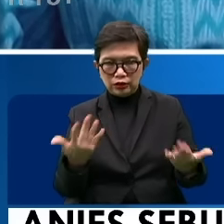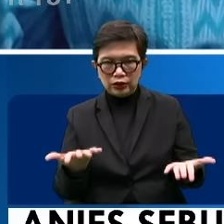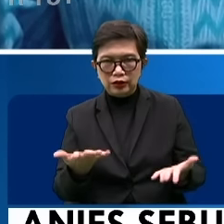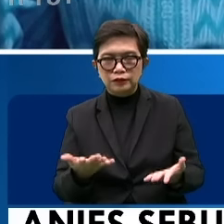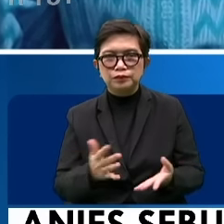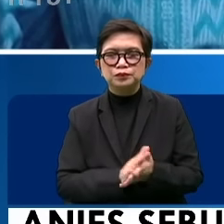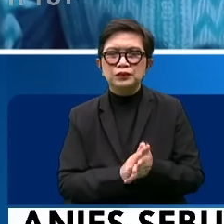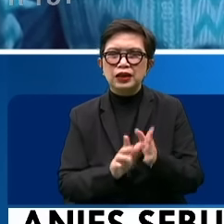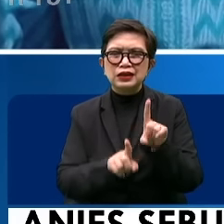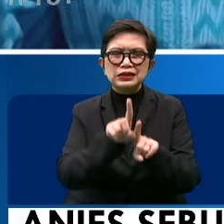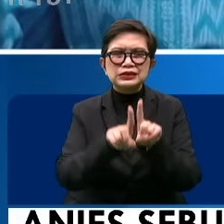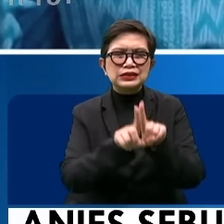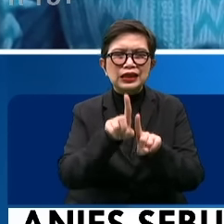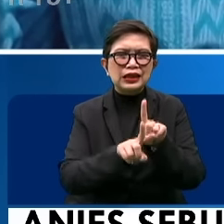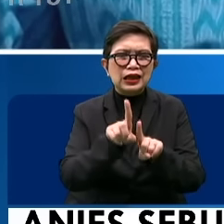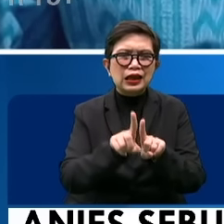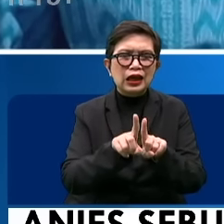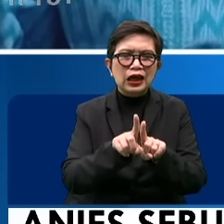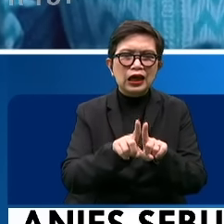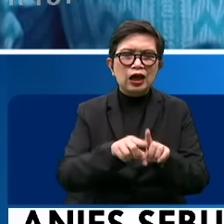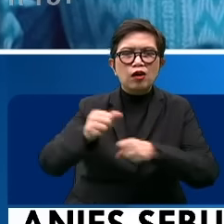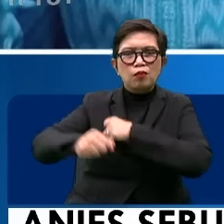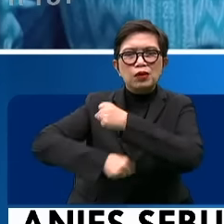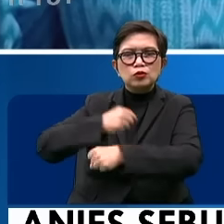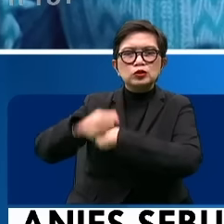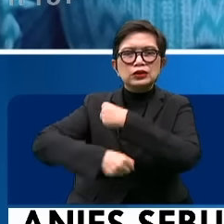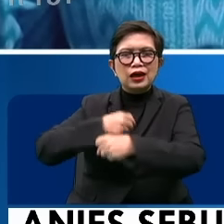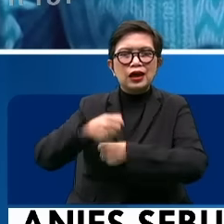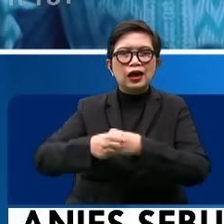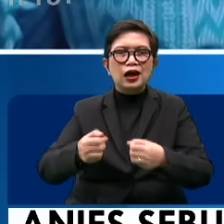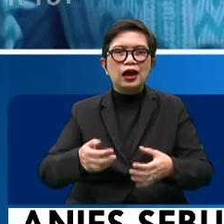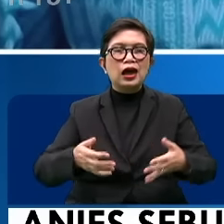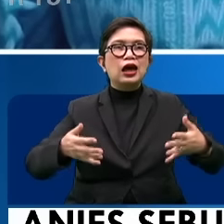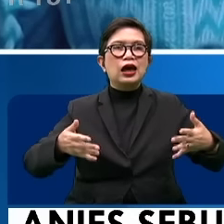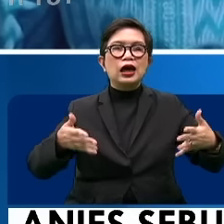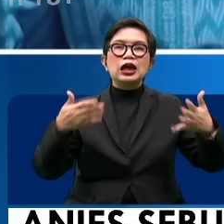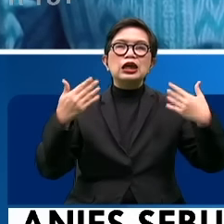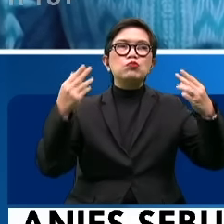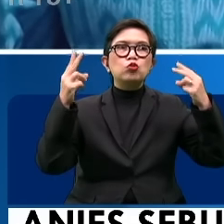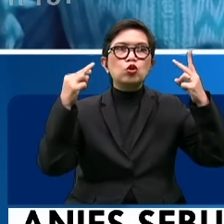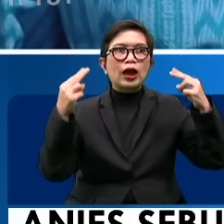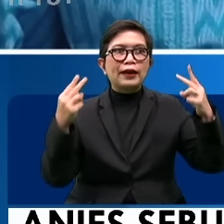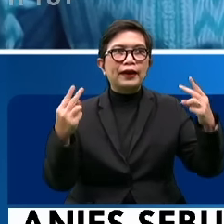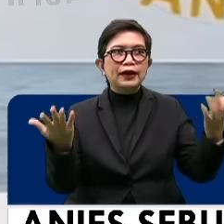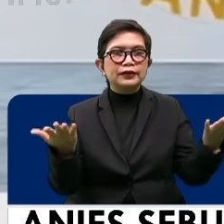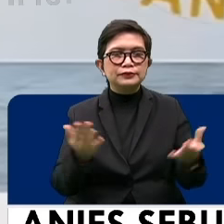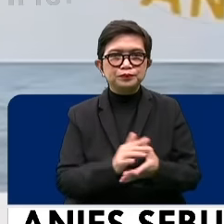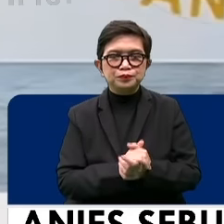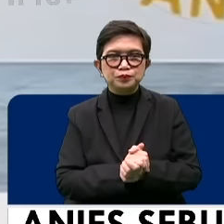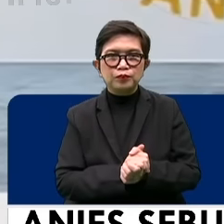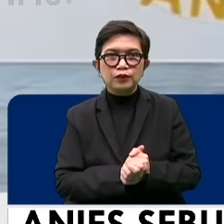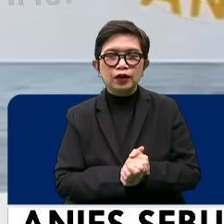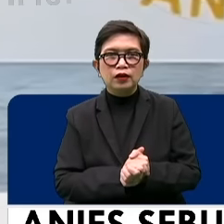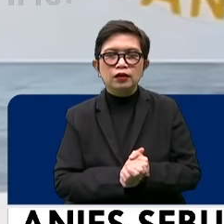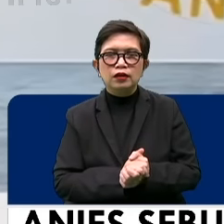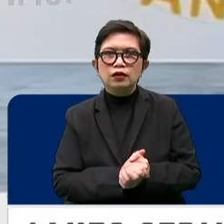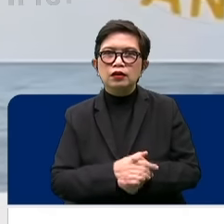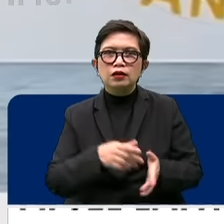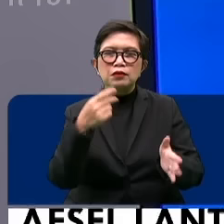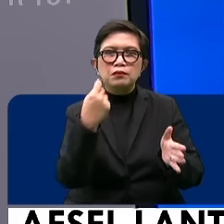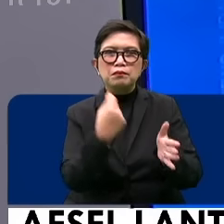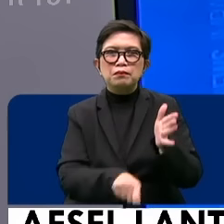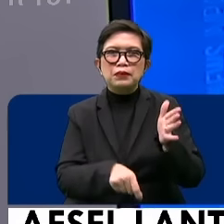daya saing daripada daerahnya dengan daerah lain atau bahkan negara lain, gitu loh. Pak Maulana, sekarang pajak hiburan itu berapa